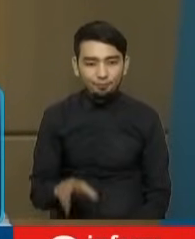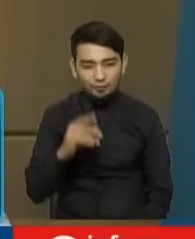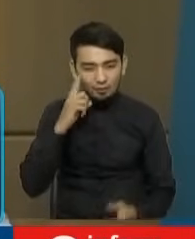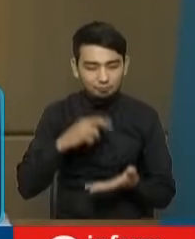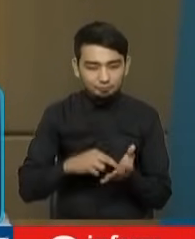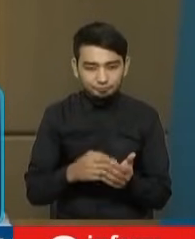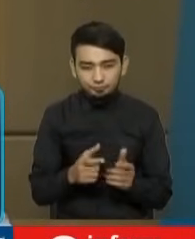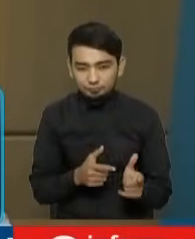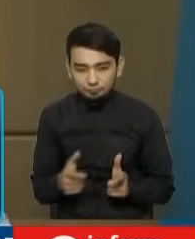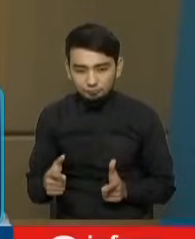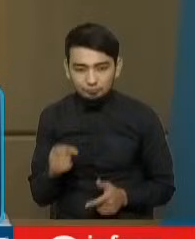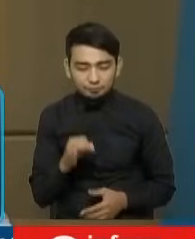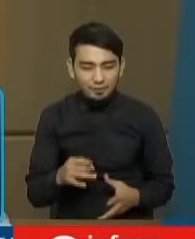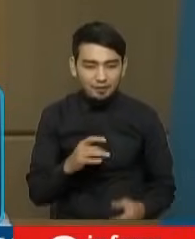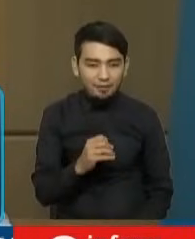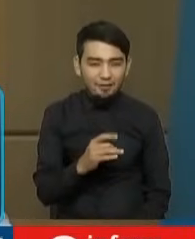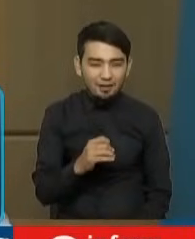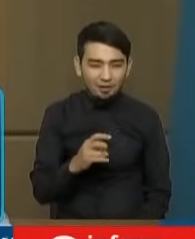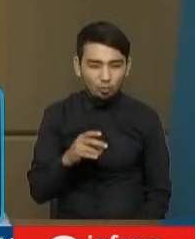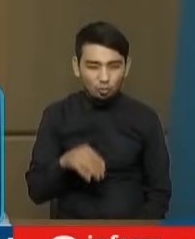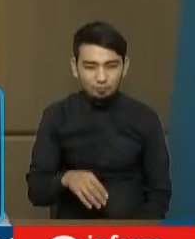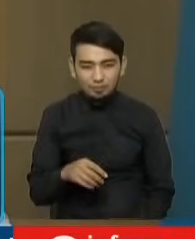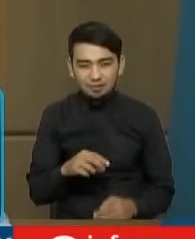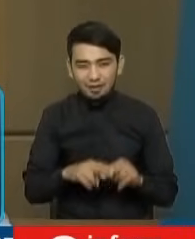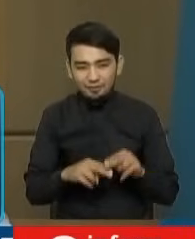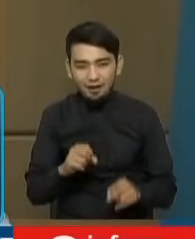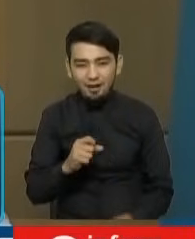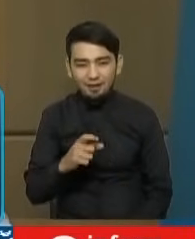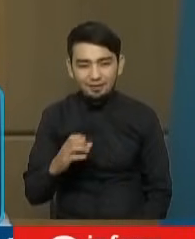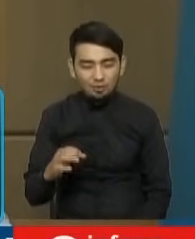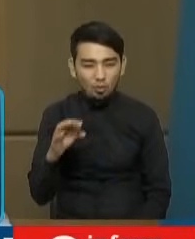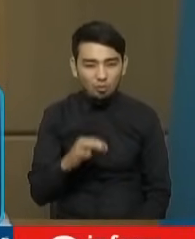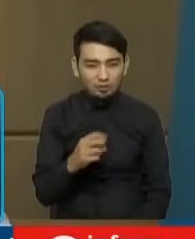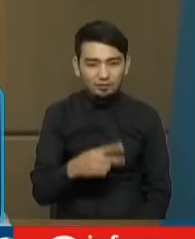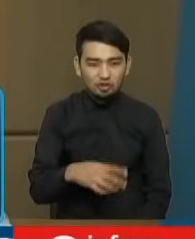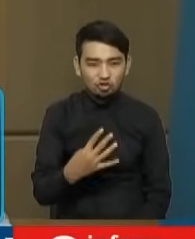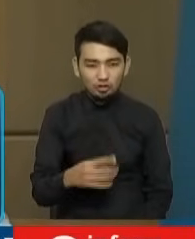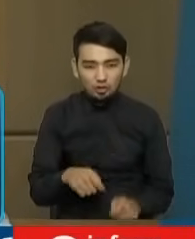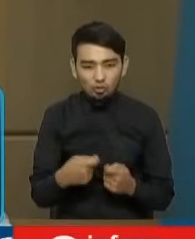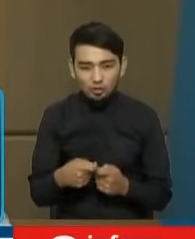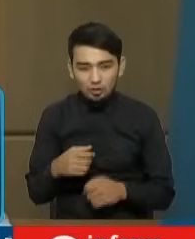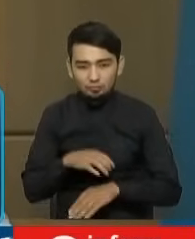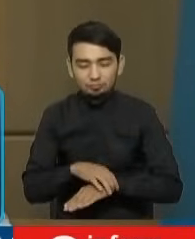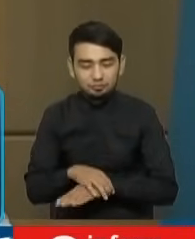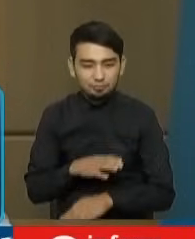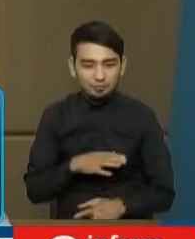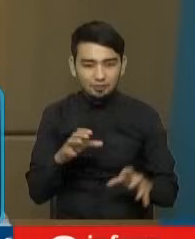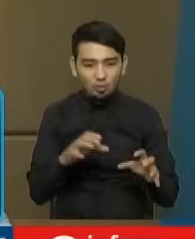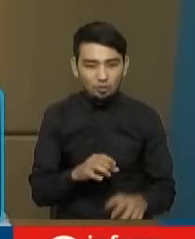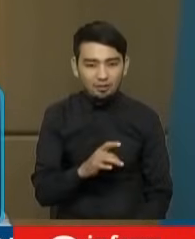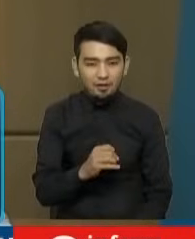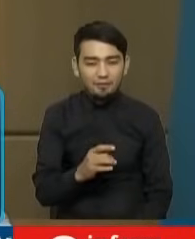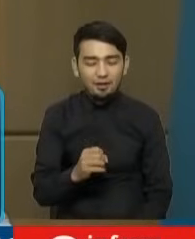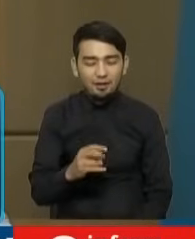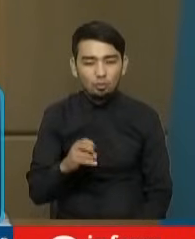С начала подготовки к референдуму по строительству АЭС было выявлено 24 нарушения законодательства о референдуме. Все